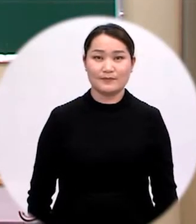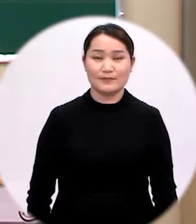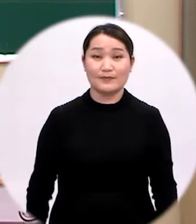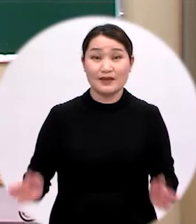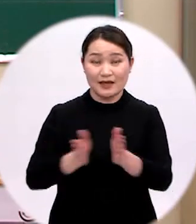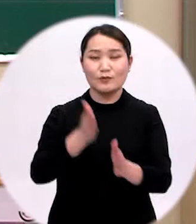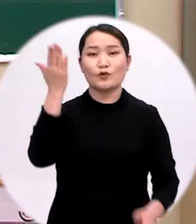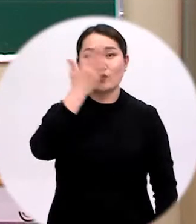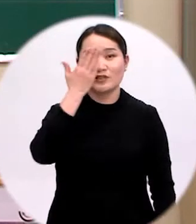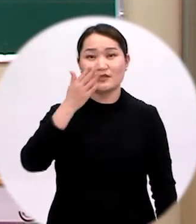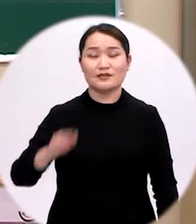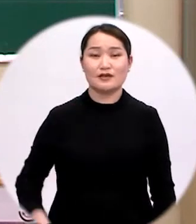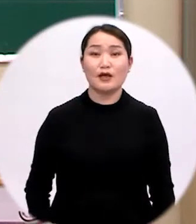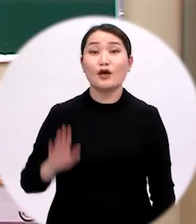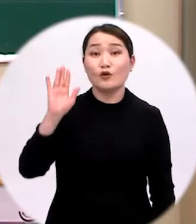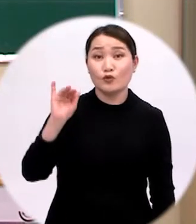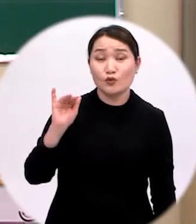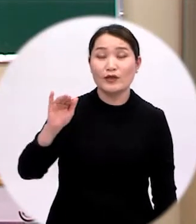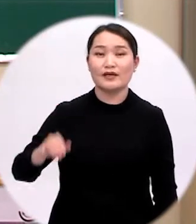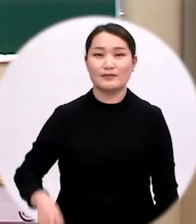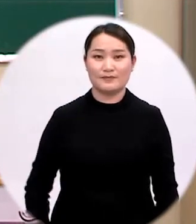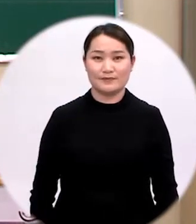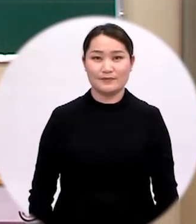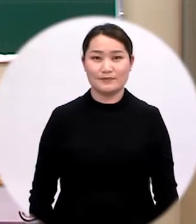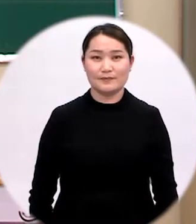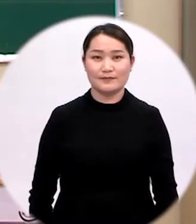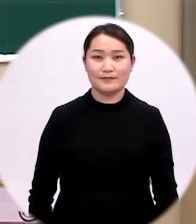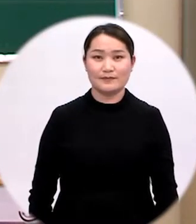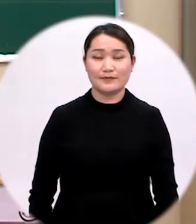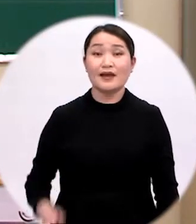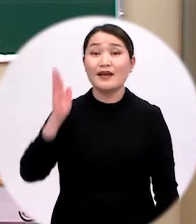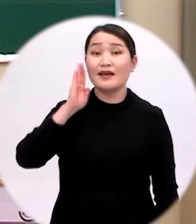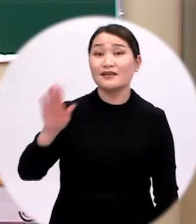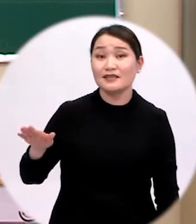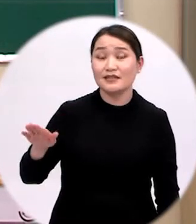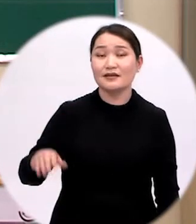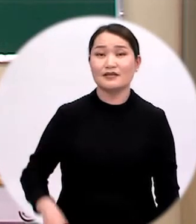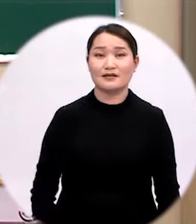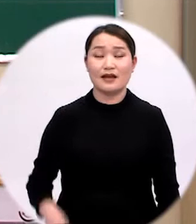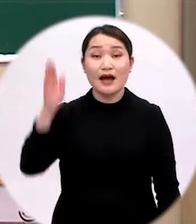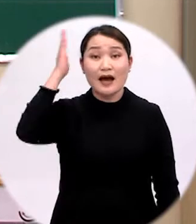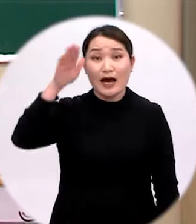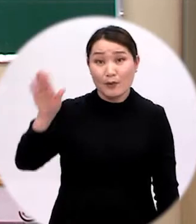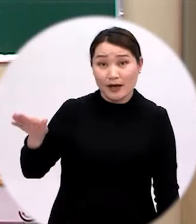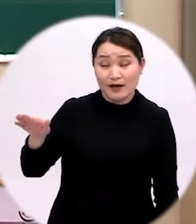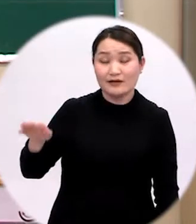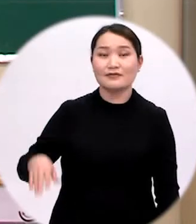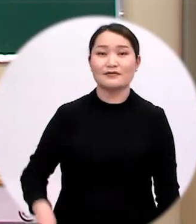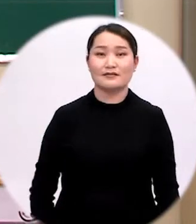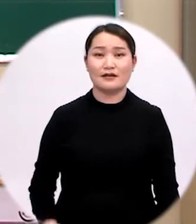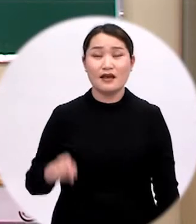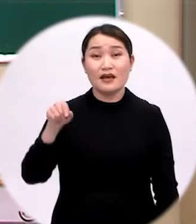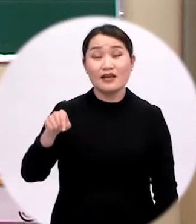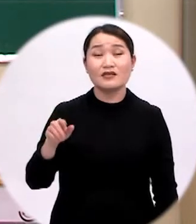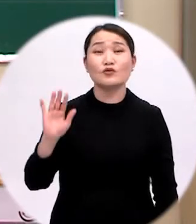хөдөлгөөнтэйгээр дахин уншия. Юу вэ? Ээжээ. Аваа. Энэ